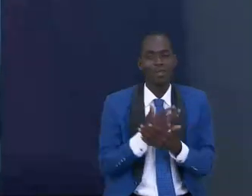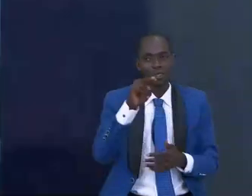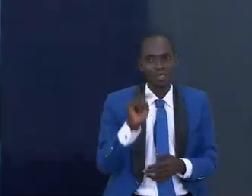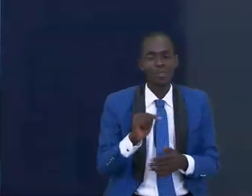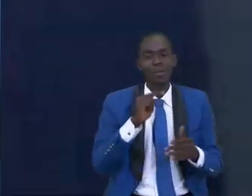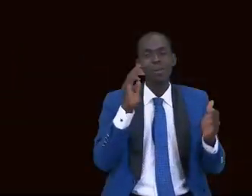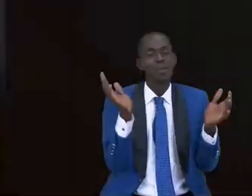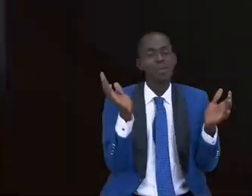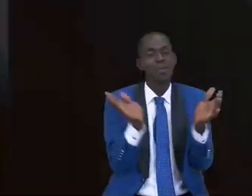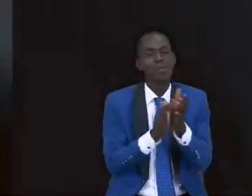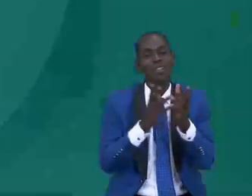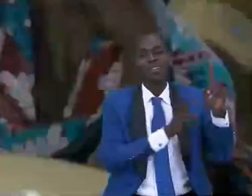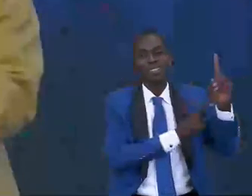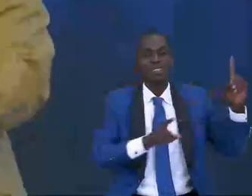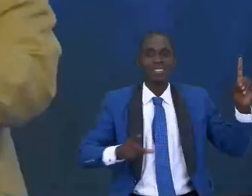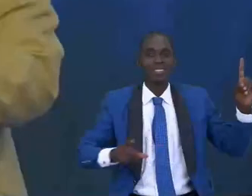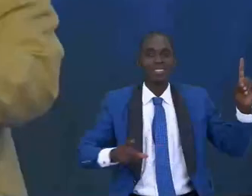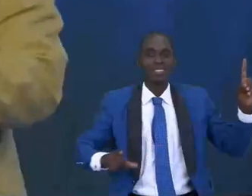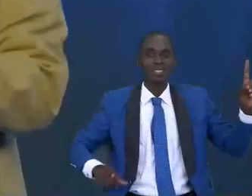tes prières. Gloire à Dieu.